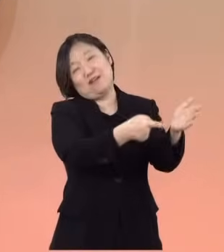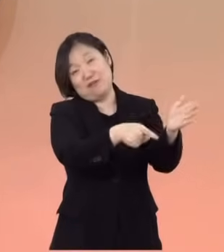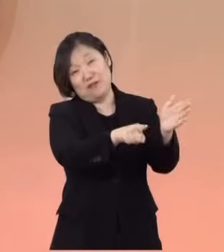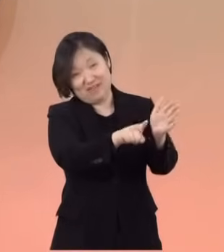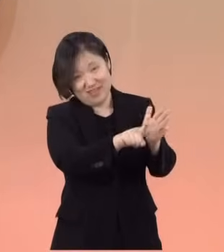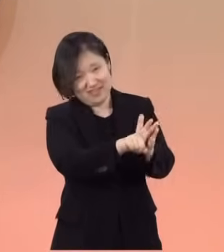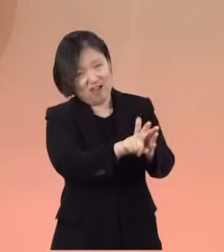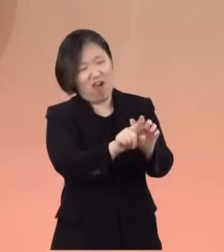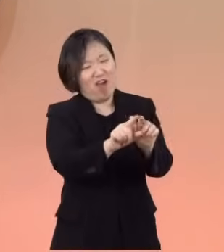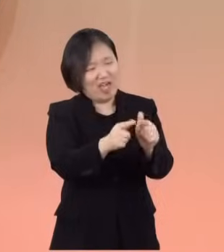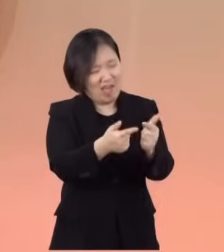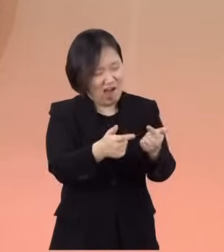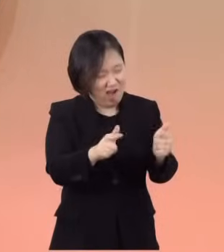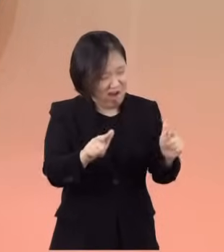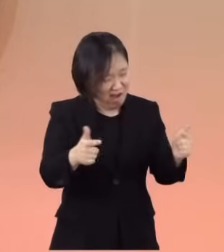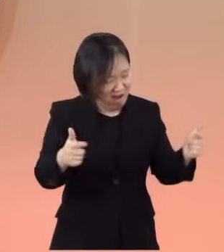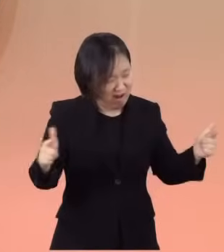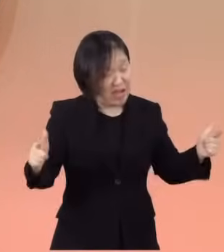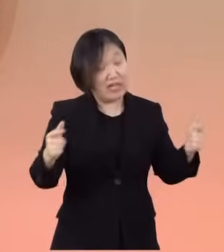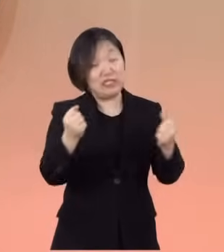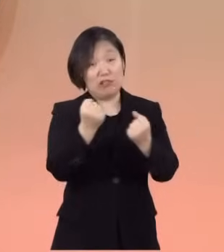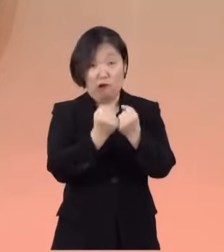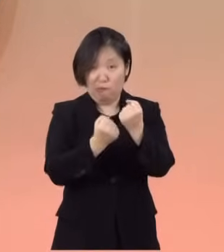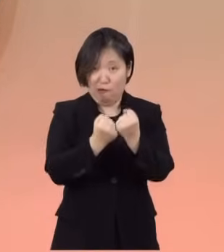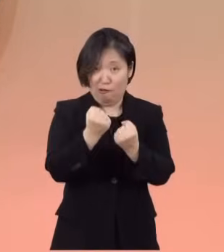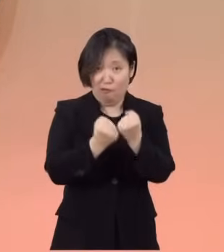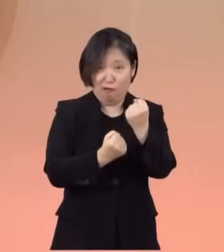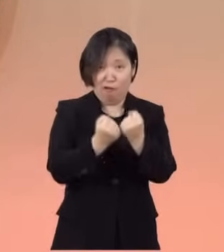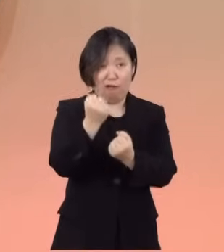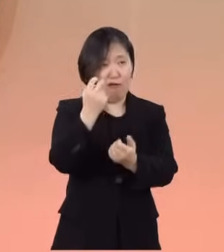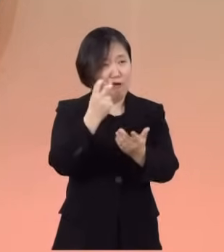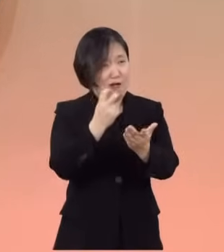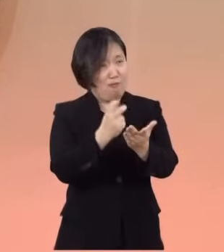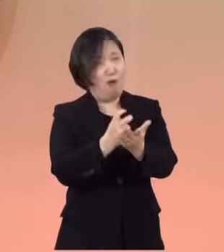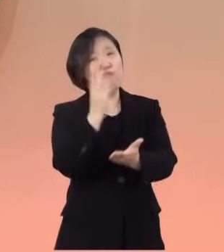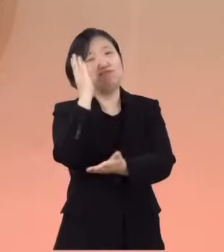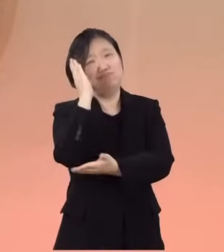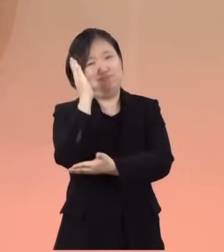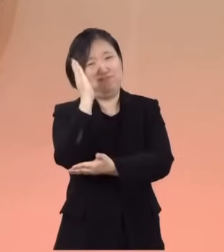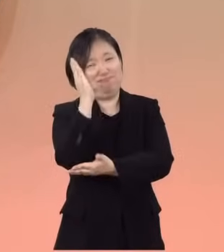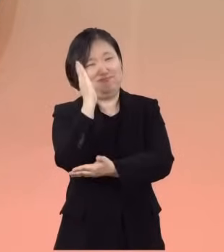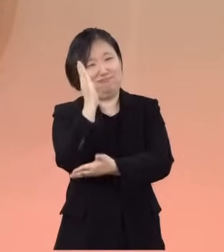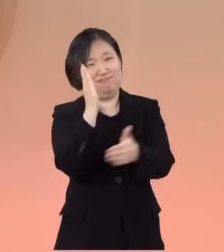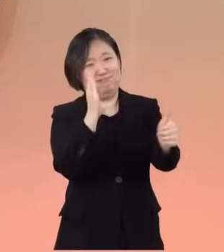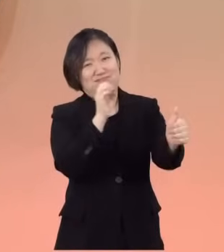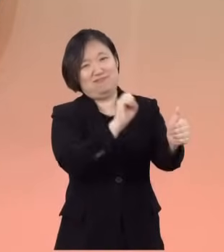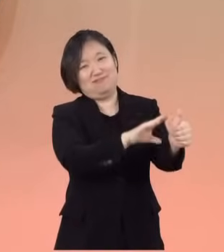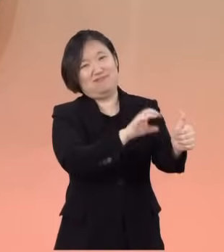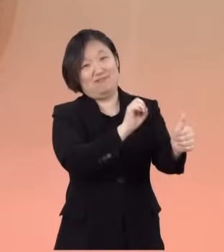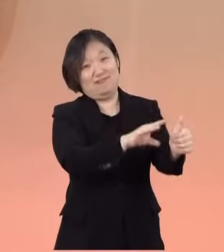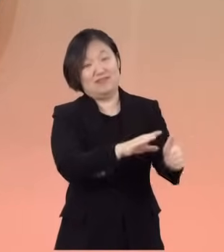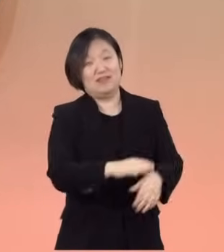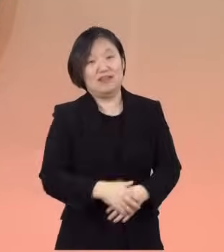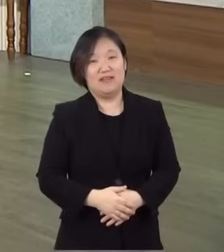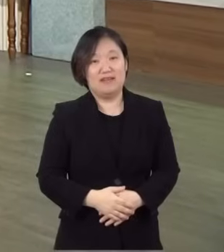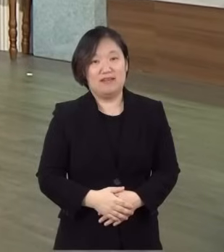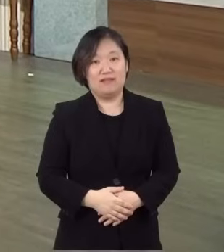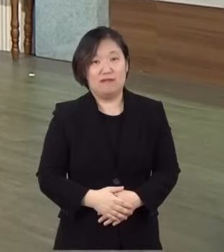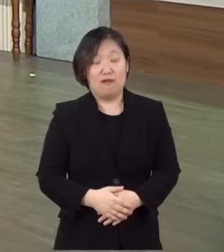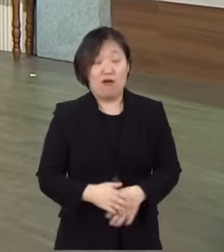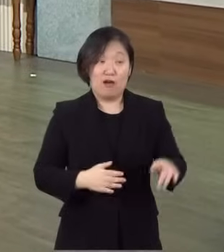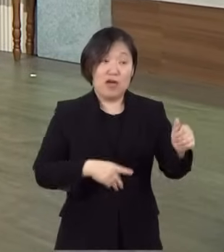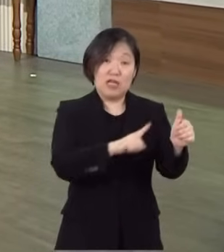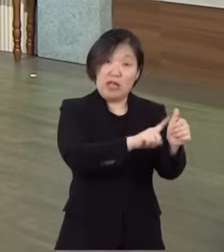위해서 여러 가지 자세한 비유로서 부처님께서 법을 하시니